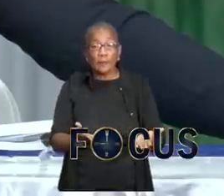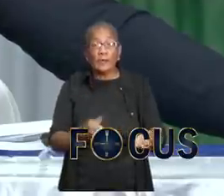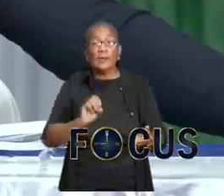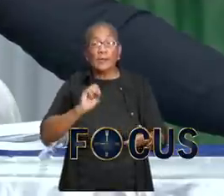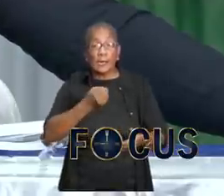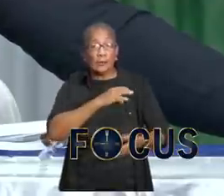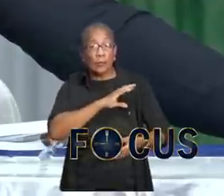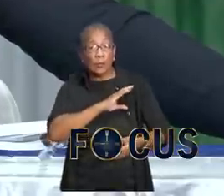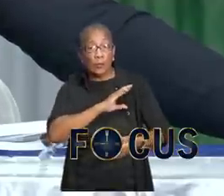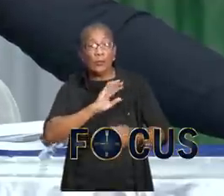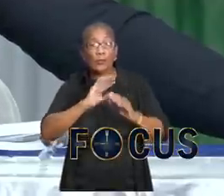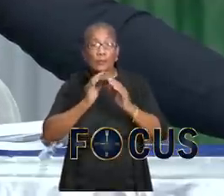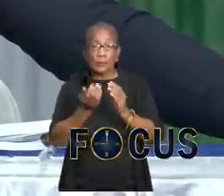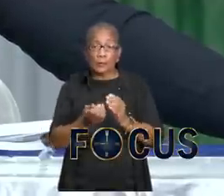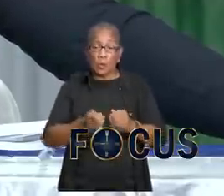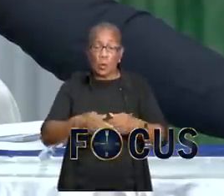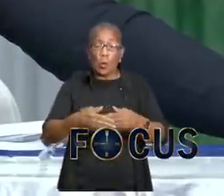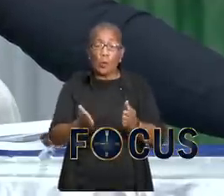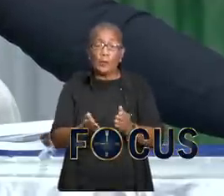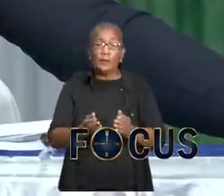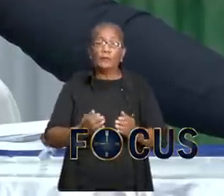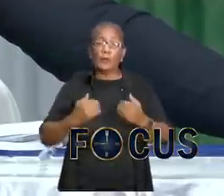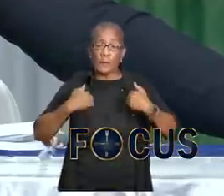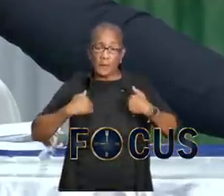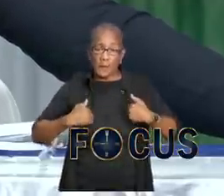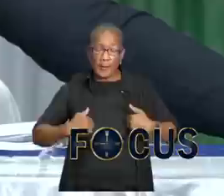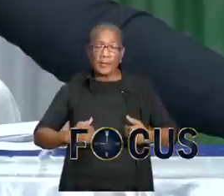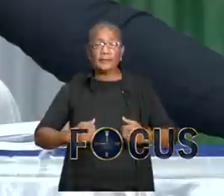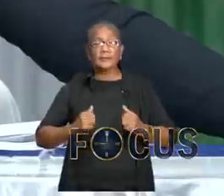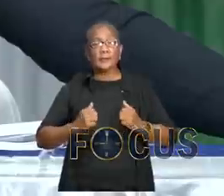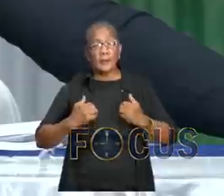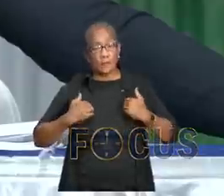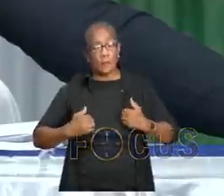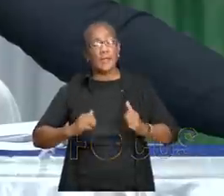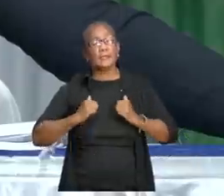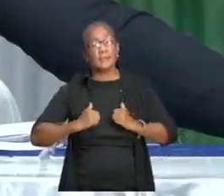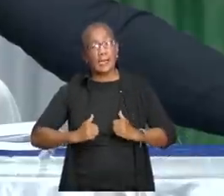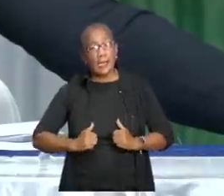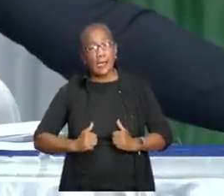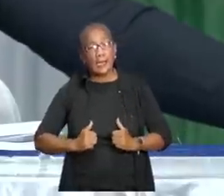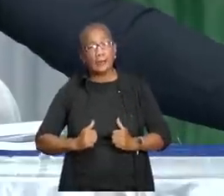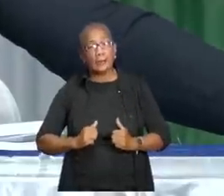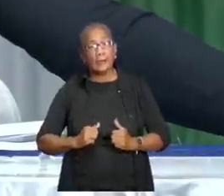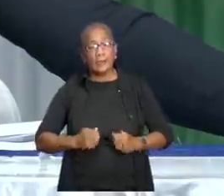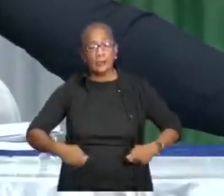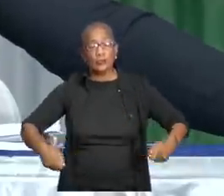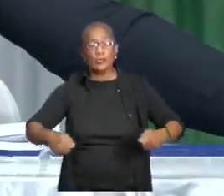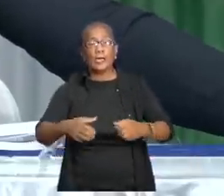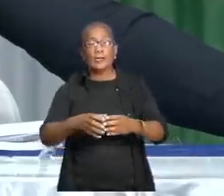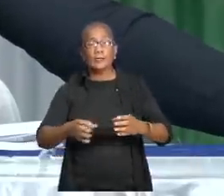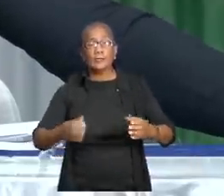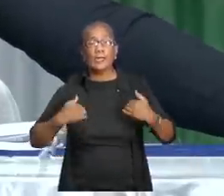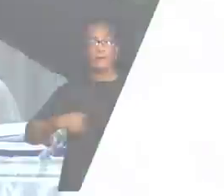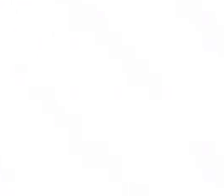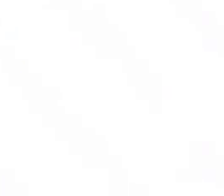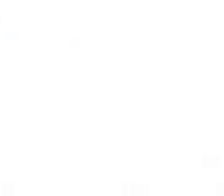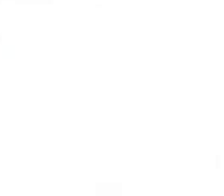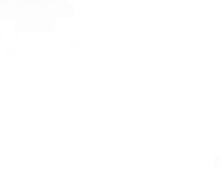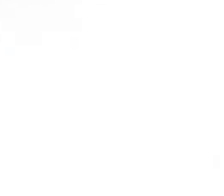heel andere wereld zal openen voor de behoeftigen welke geregistreerd staan binnen sociale zaken en